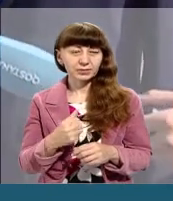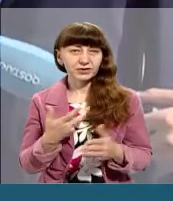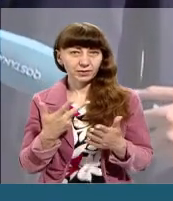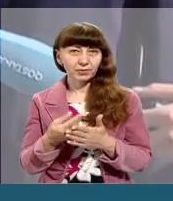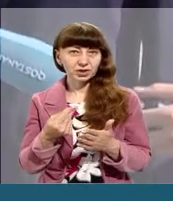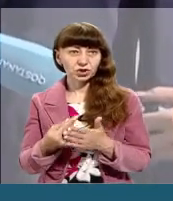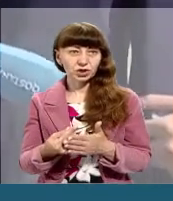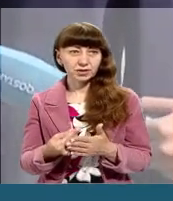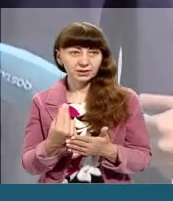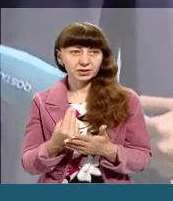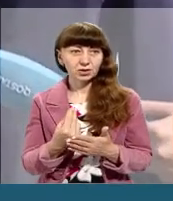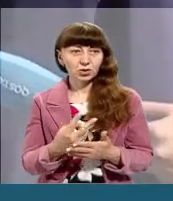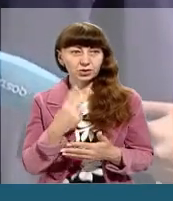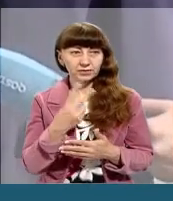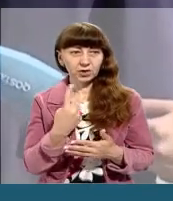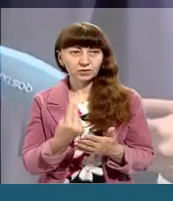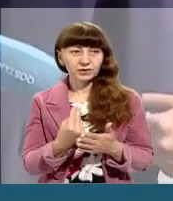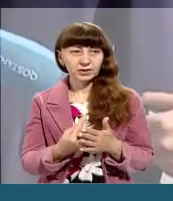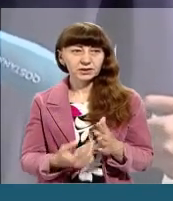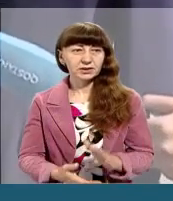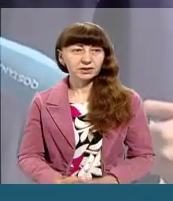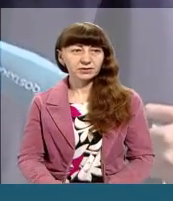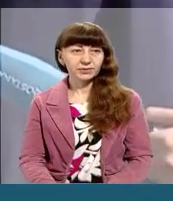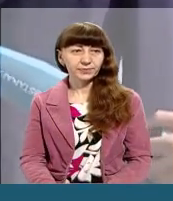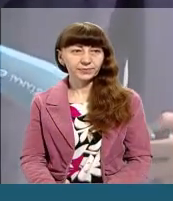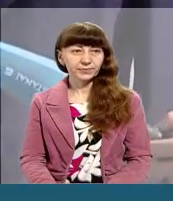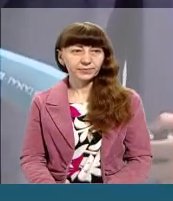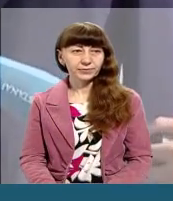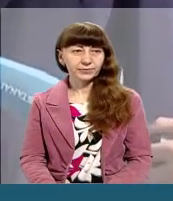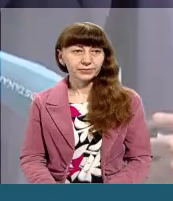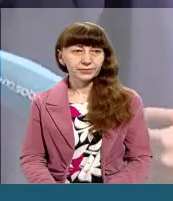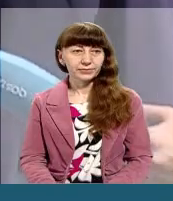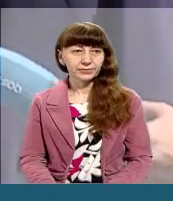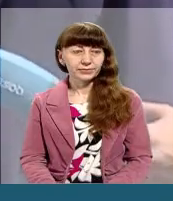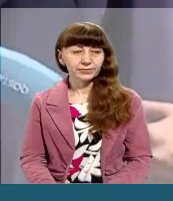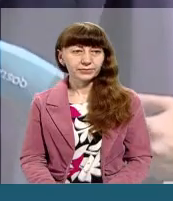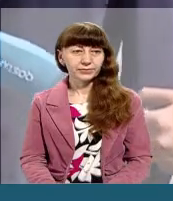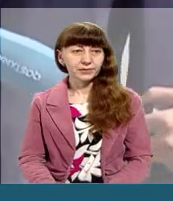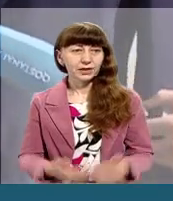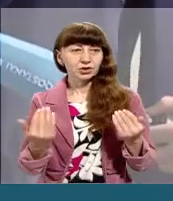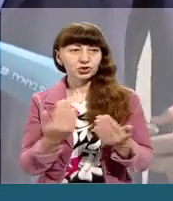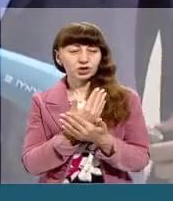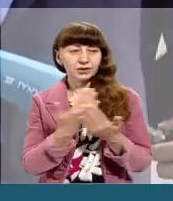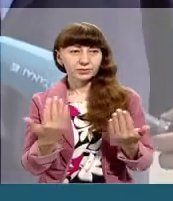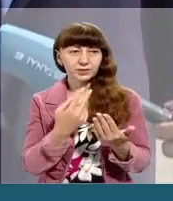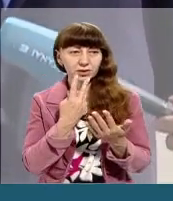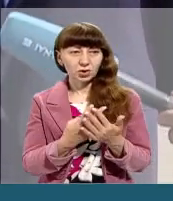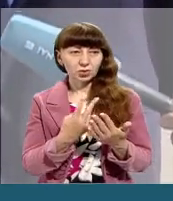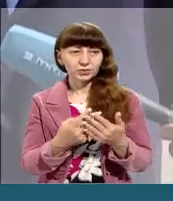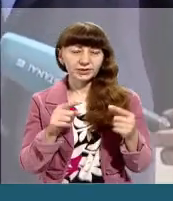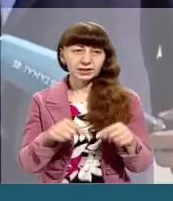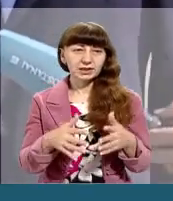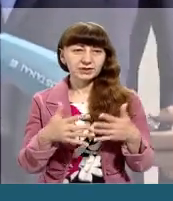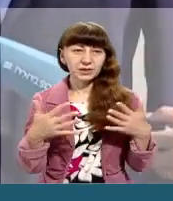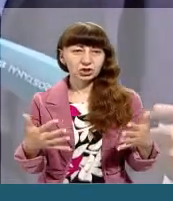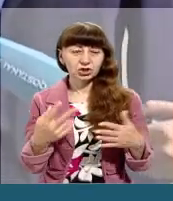деньги найдем. Потому что у нас двухгодичный, финансирования не хватало, нам пришлось на следующий год предусмотреть. Сейчас мы находимся вот здесь. Здесь у нас две